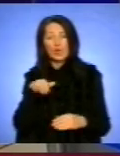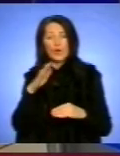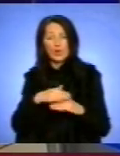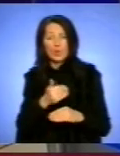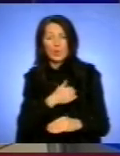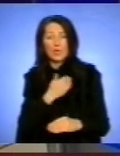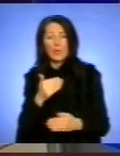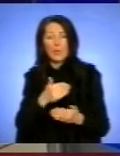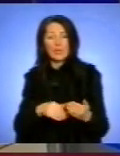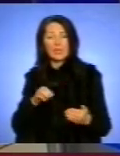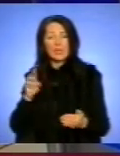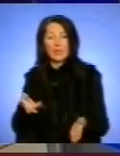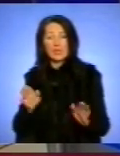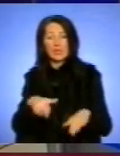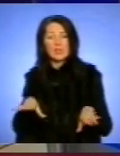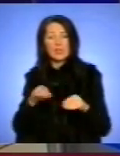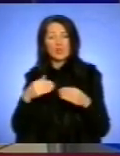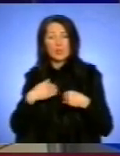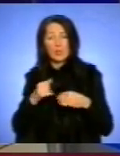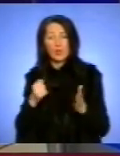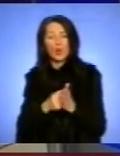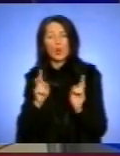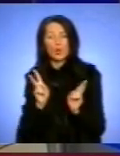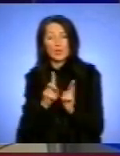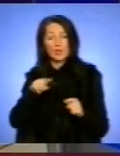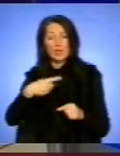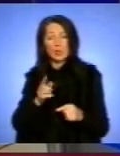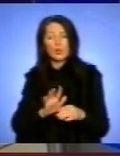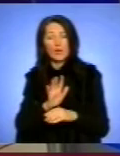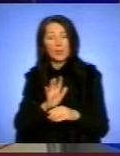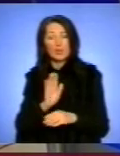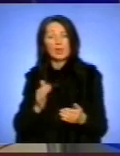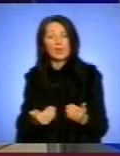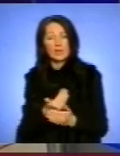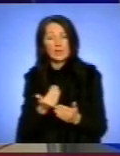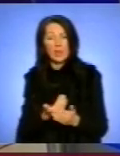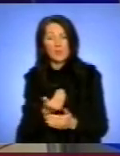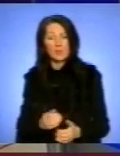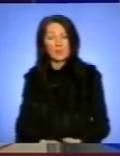бажаю вам канал ТТБ. Залишайтеся разом з нами і до зустрічі у наступних випусках «Вістей».